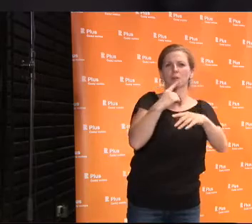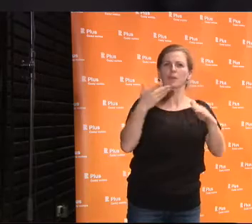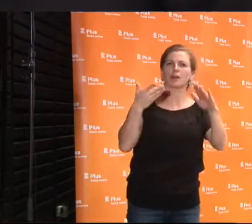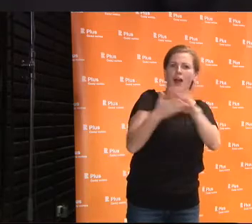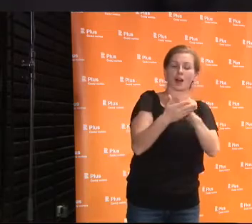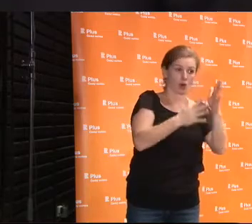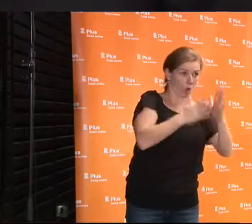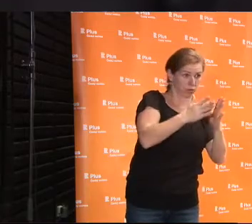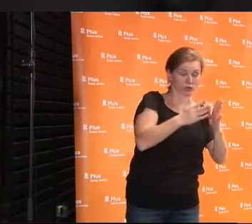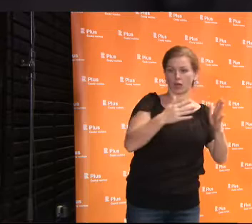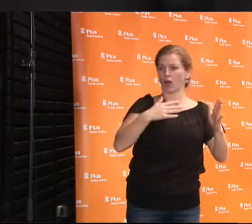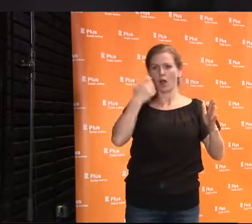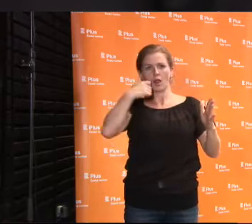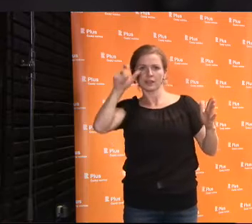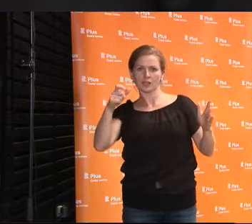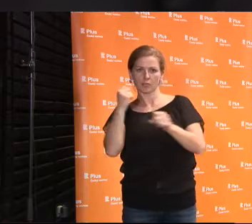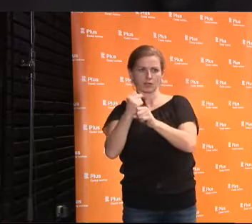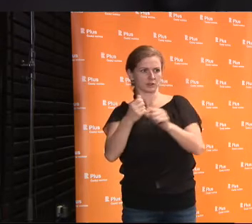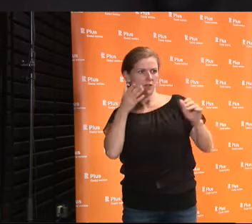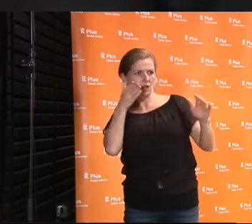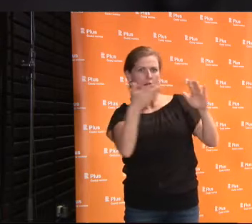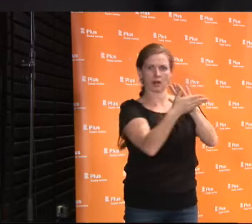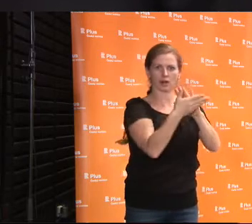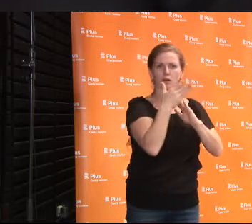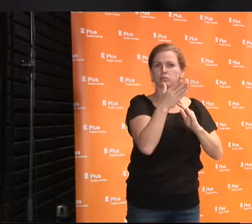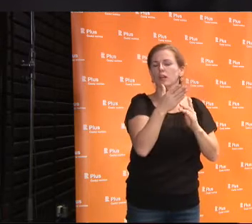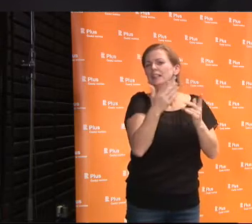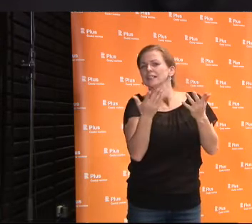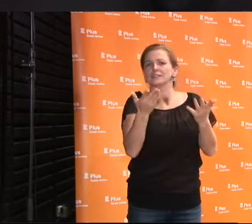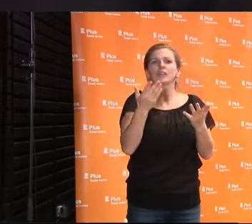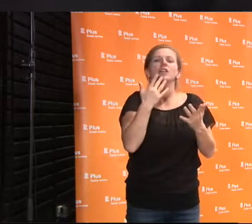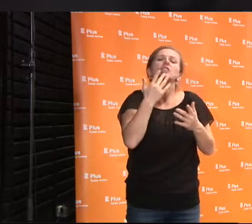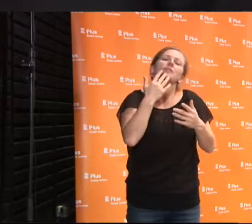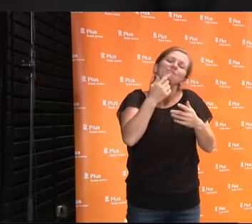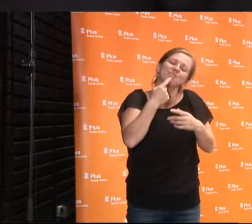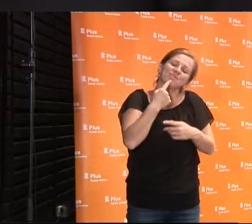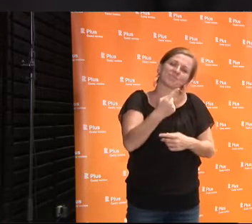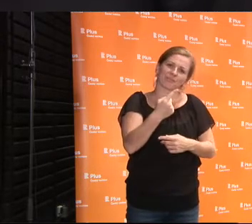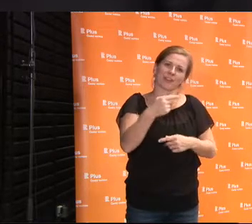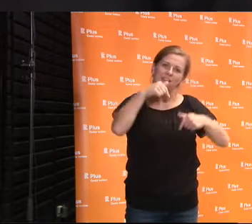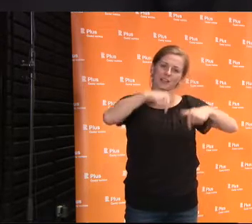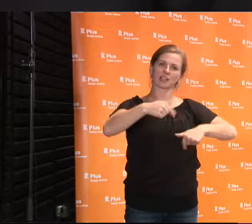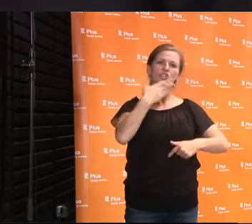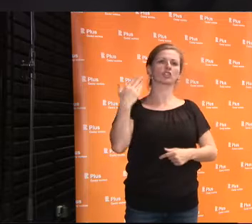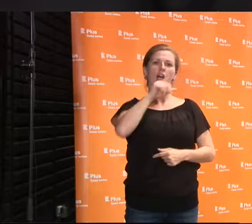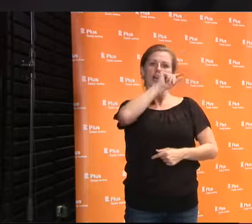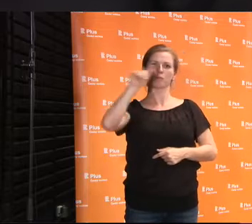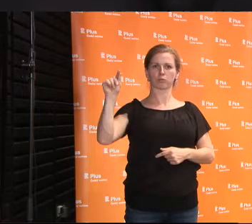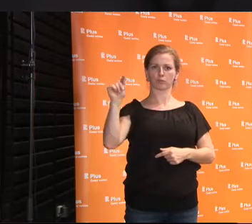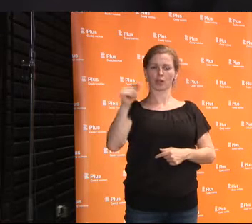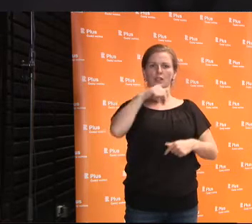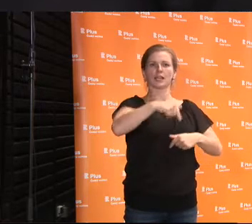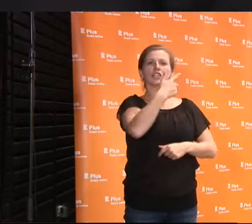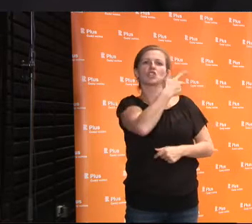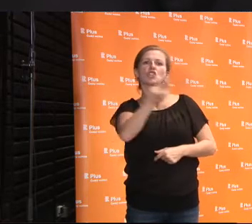práce roboty nebo umělou inteligencí. Naopak v České republice máme 300 tisíc neobsazených, zhruba 300